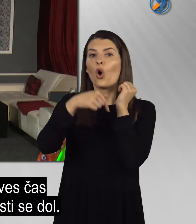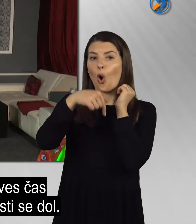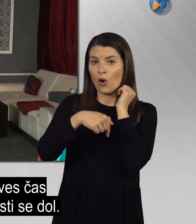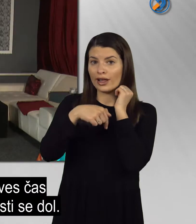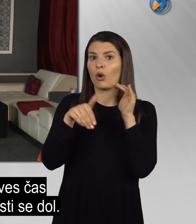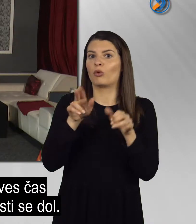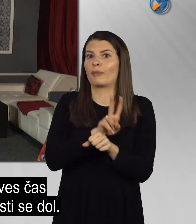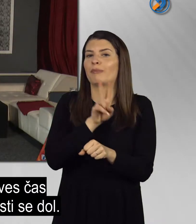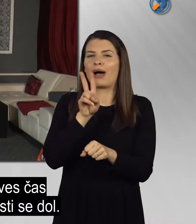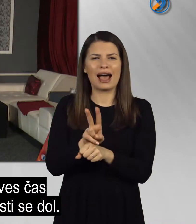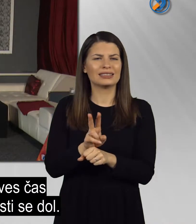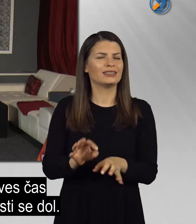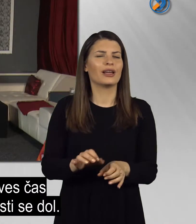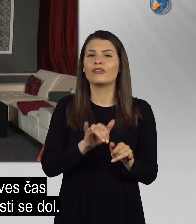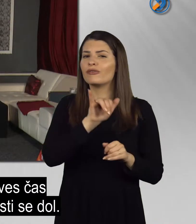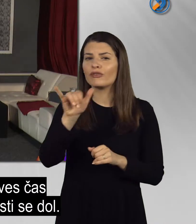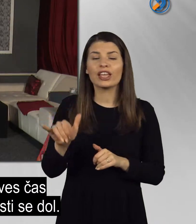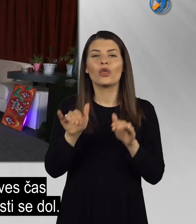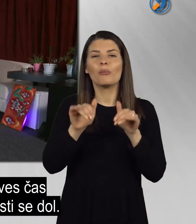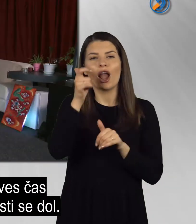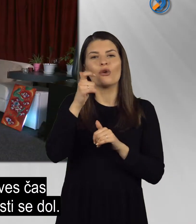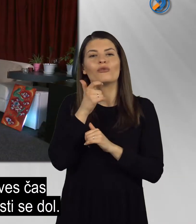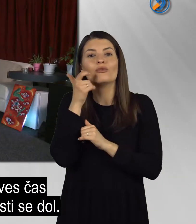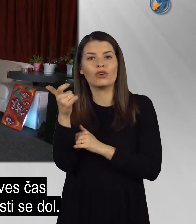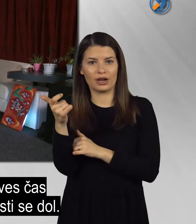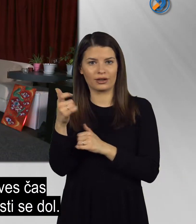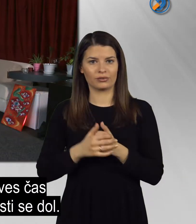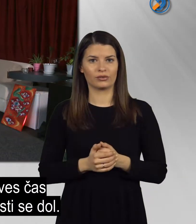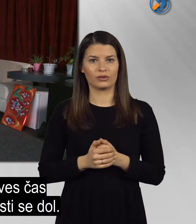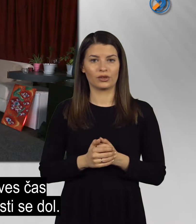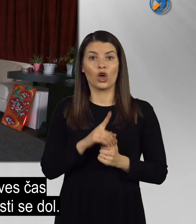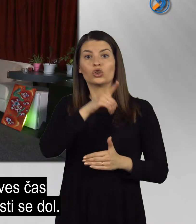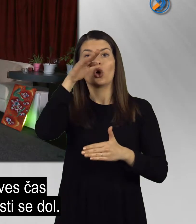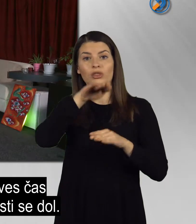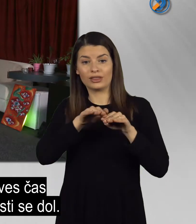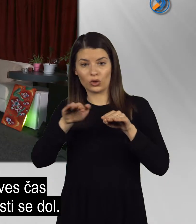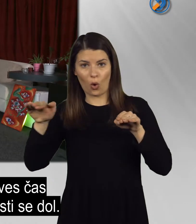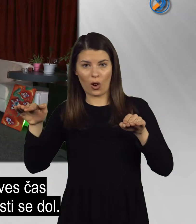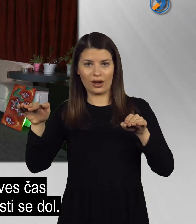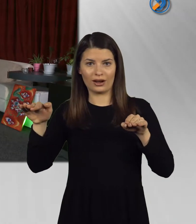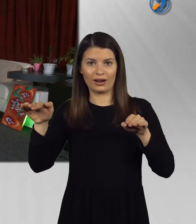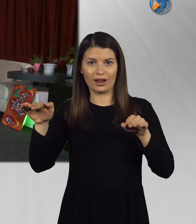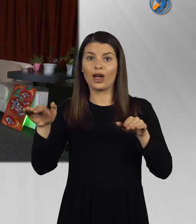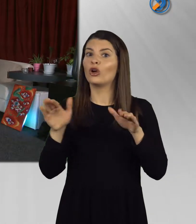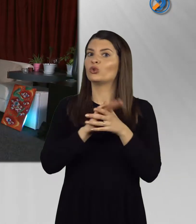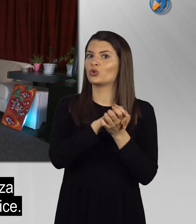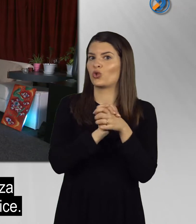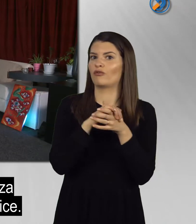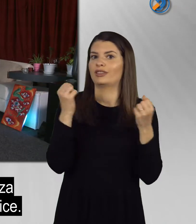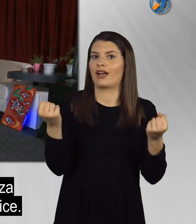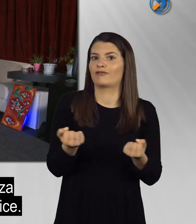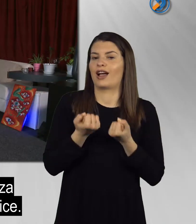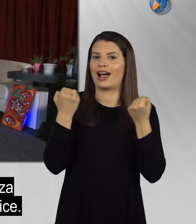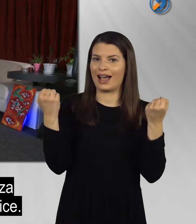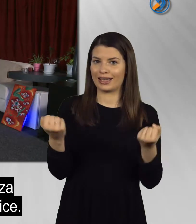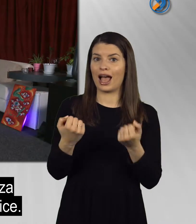Koleno nadzoruj, ves čas rahlo na ven. Spusti se dol. Krasna